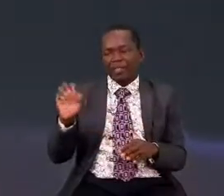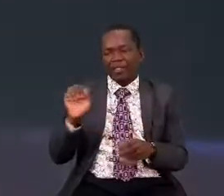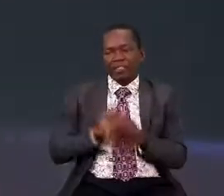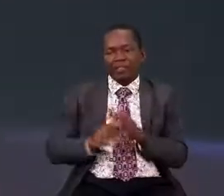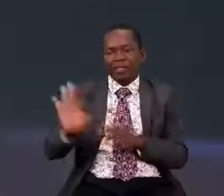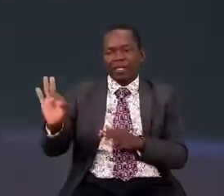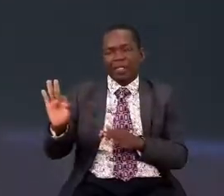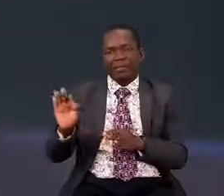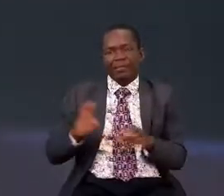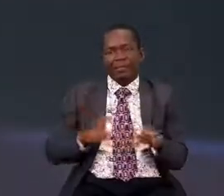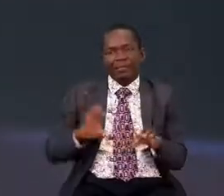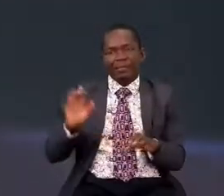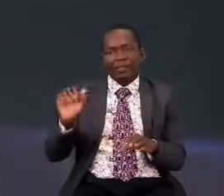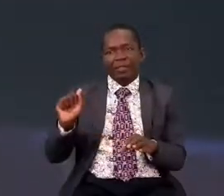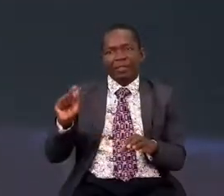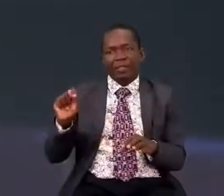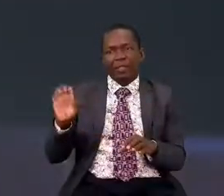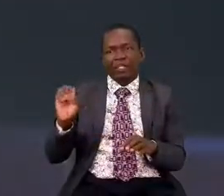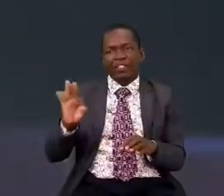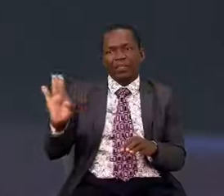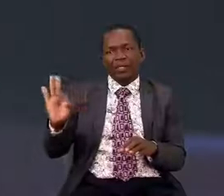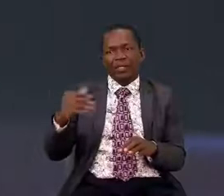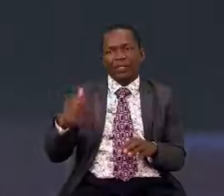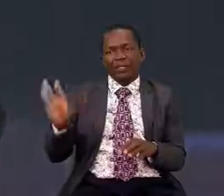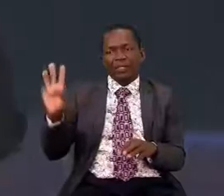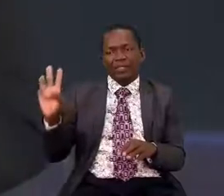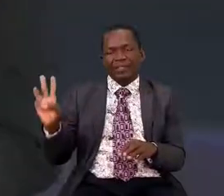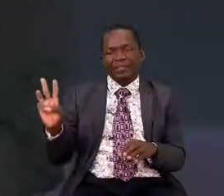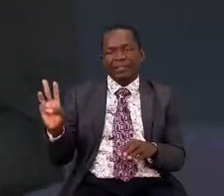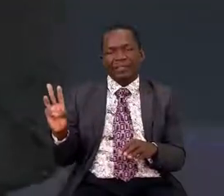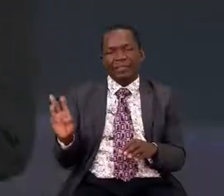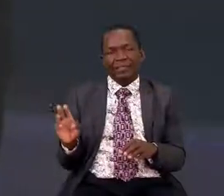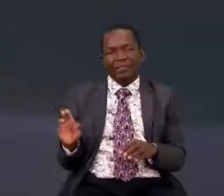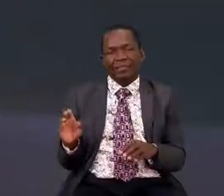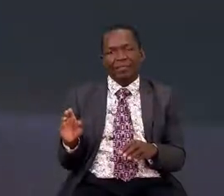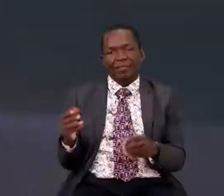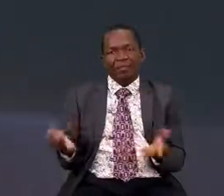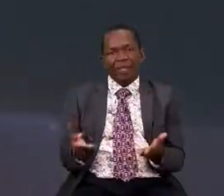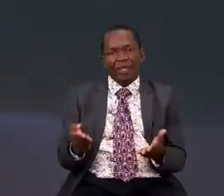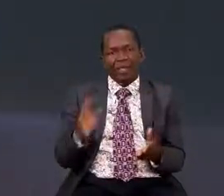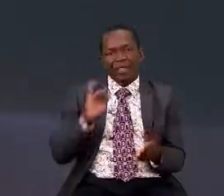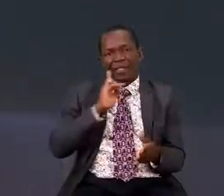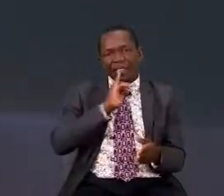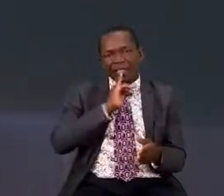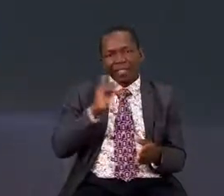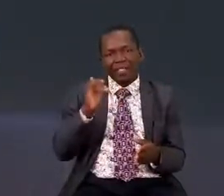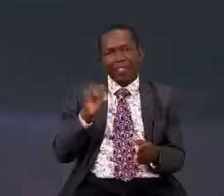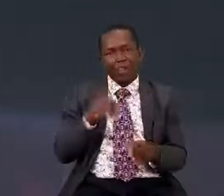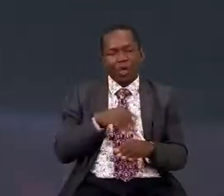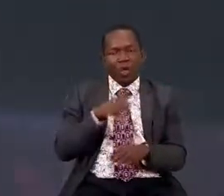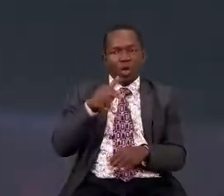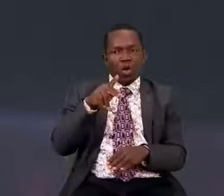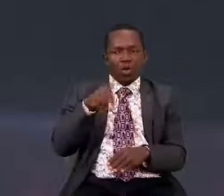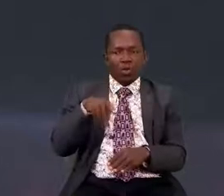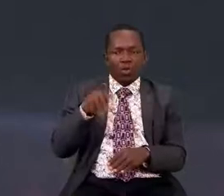6. Voici Saul qui est devenu Paul posant la question. Paul, il était un homme